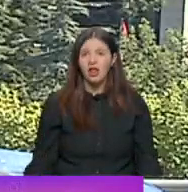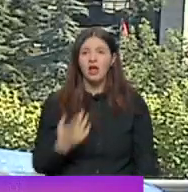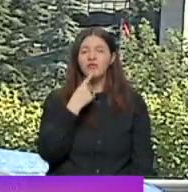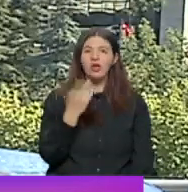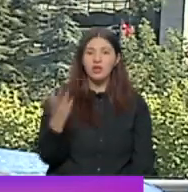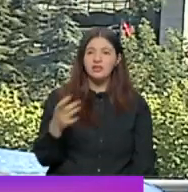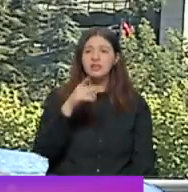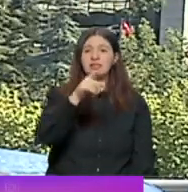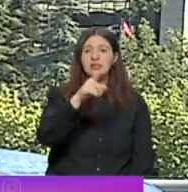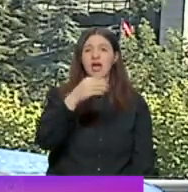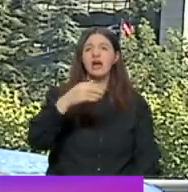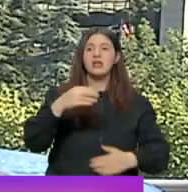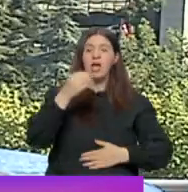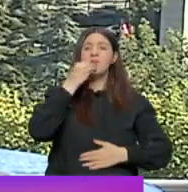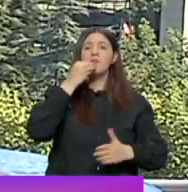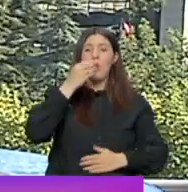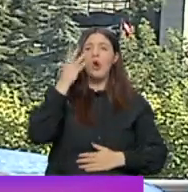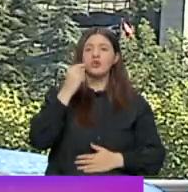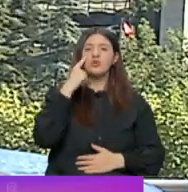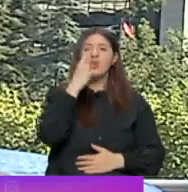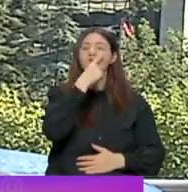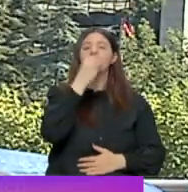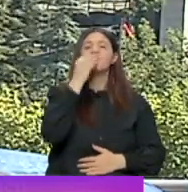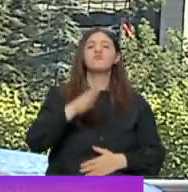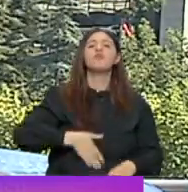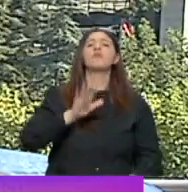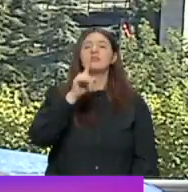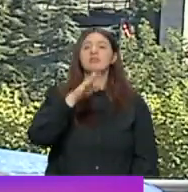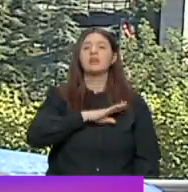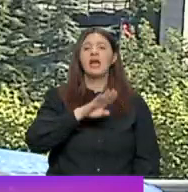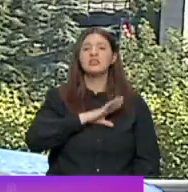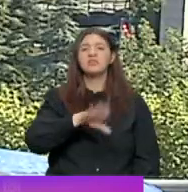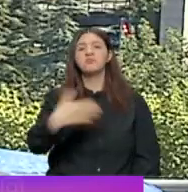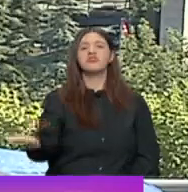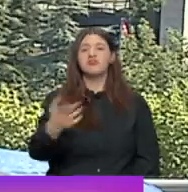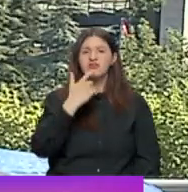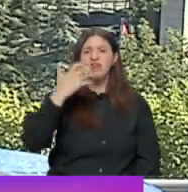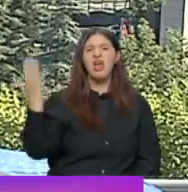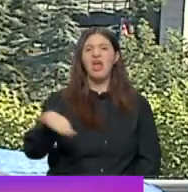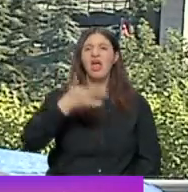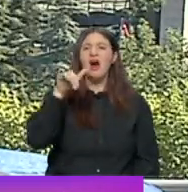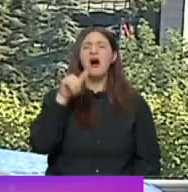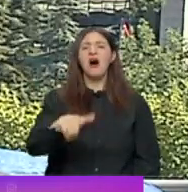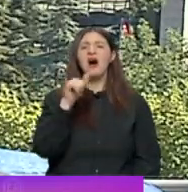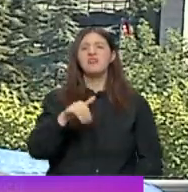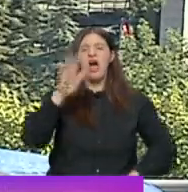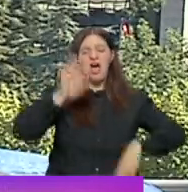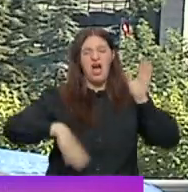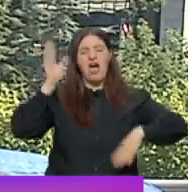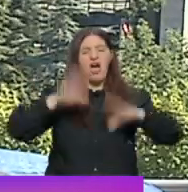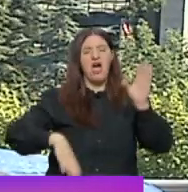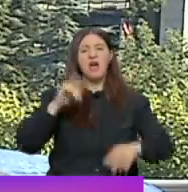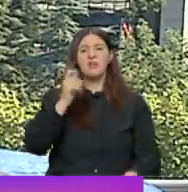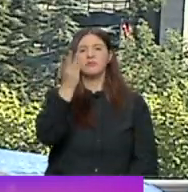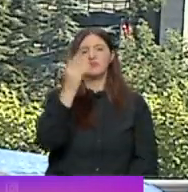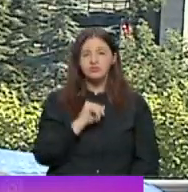ki sizin karnınız doysa gözünüz doymaz. Sizin derdiniz başka. Yıllardır aynı şekilde provokasyon,